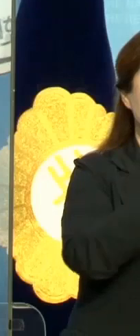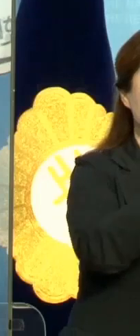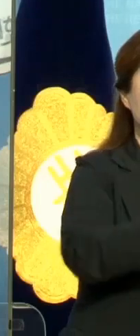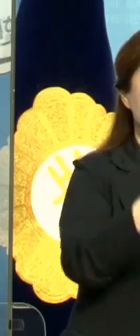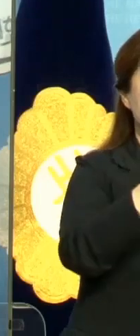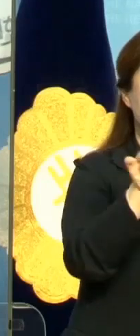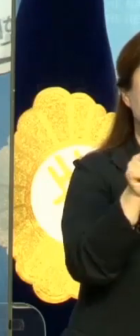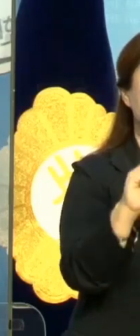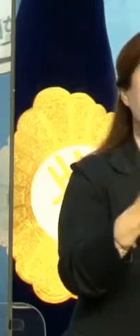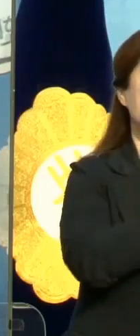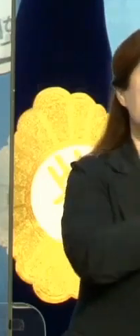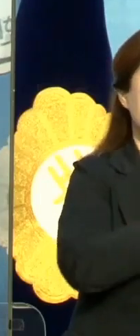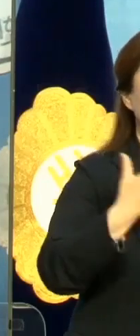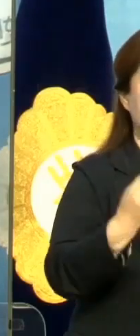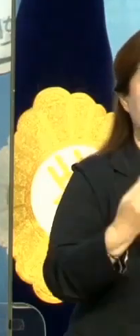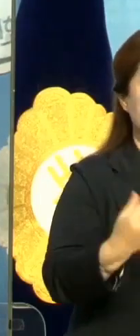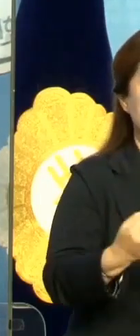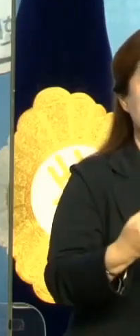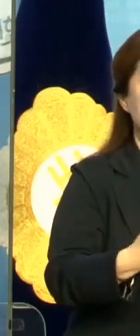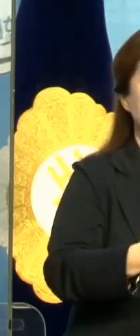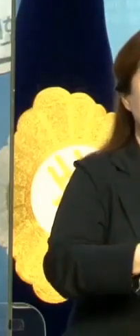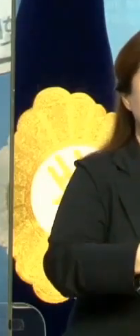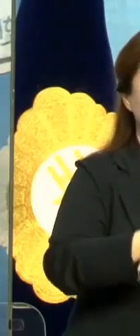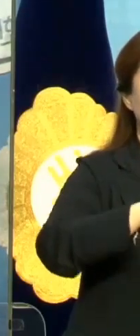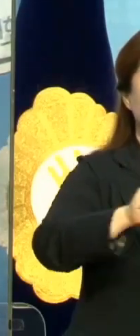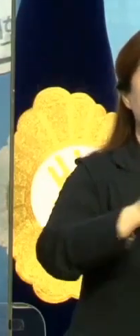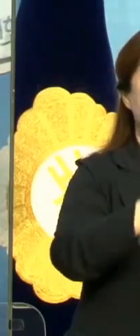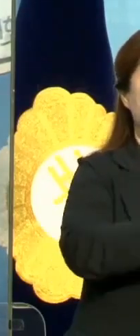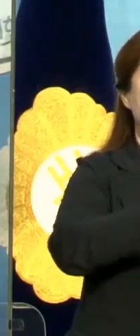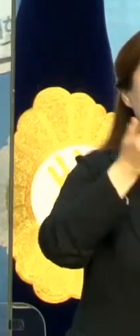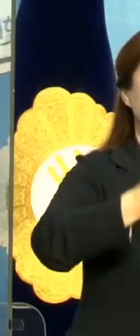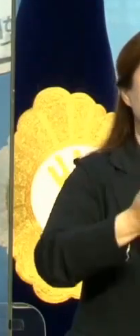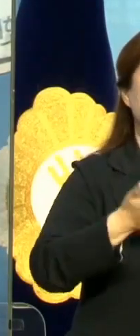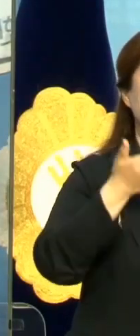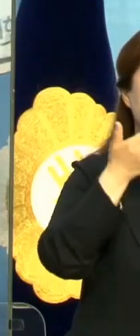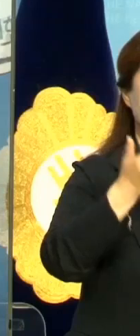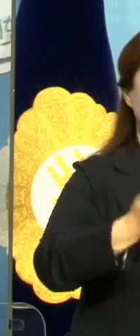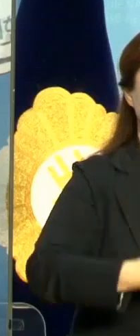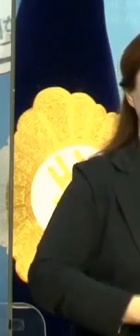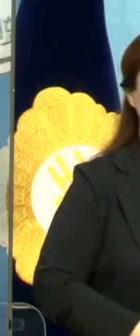의원도 어 그에 맞는 정당한 조치를 취할 것을 저희가